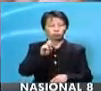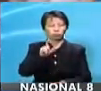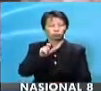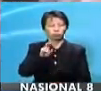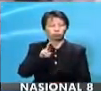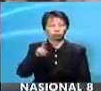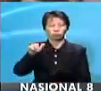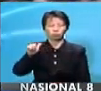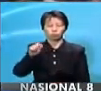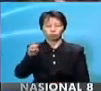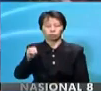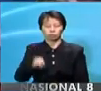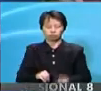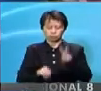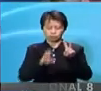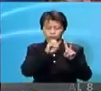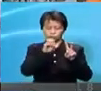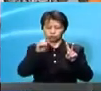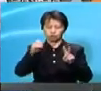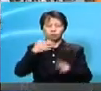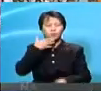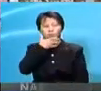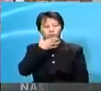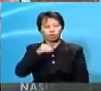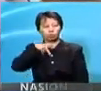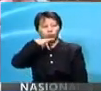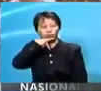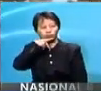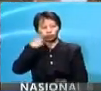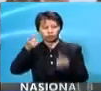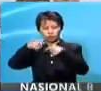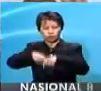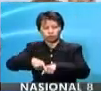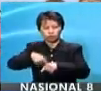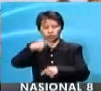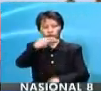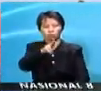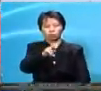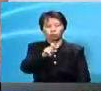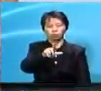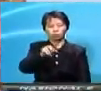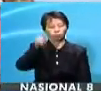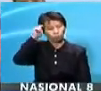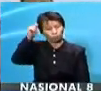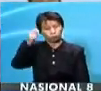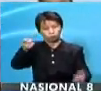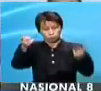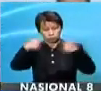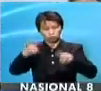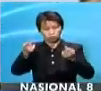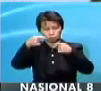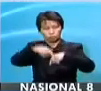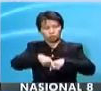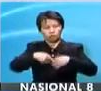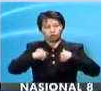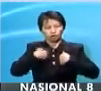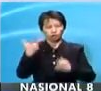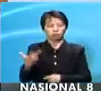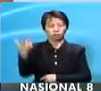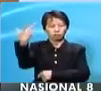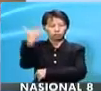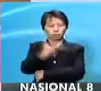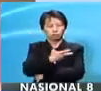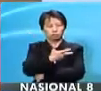Selangor. Lebih 200 wakil pemuda dan puteri UMNO bahagian Hulu Terengganu menghadiri program ini yang berlangsung selama 3